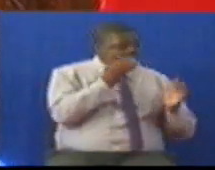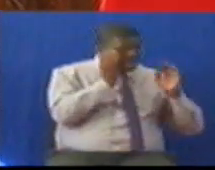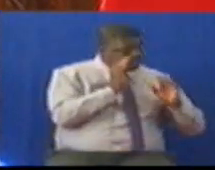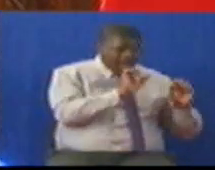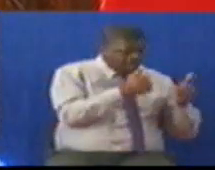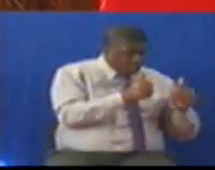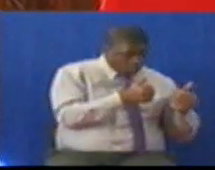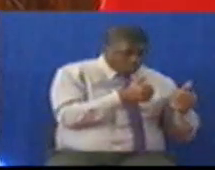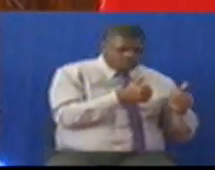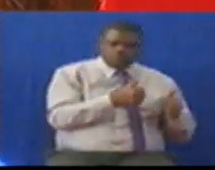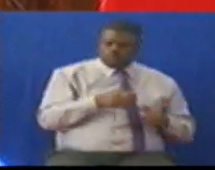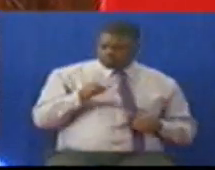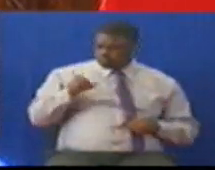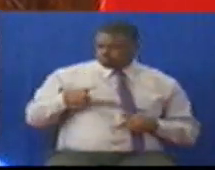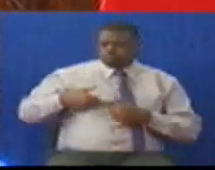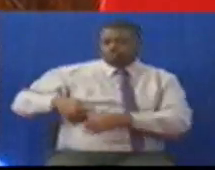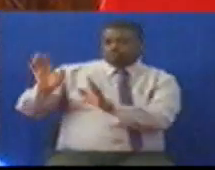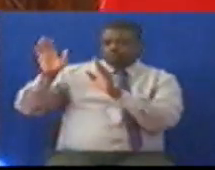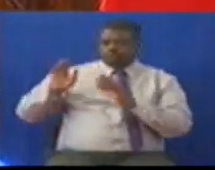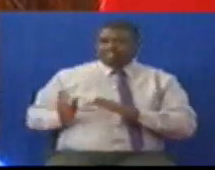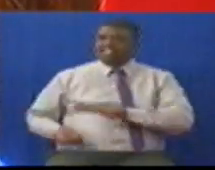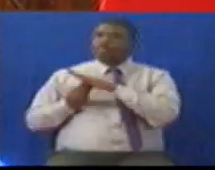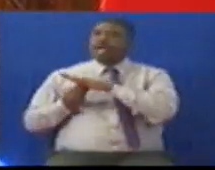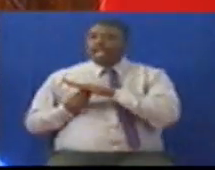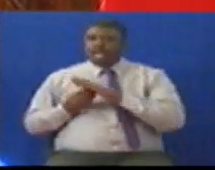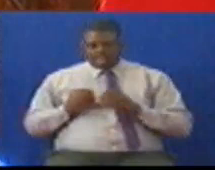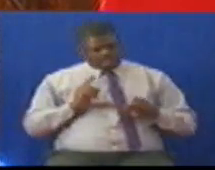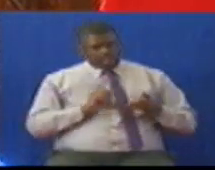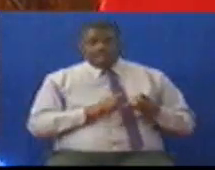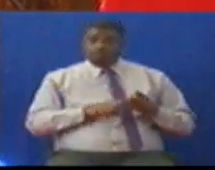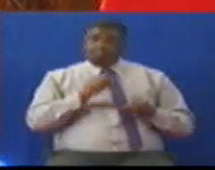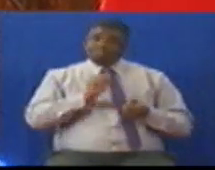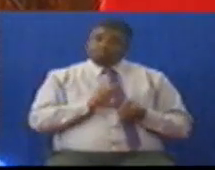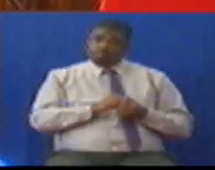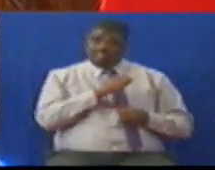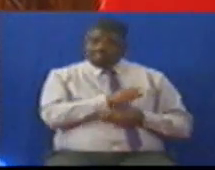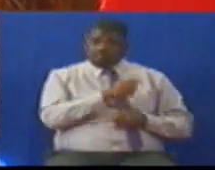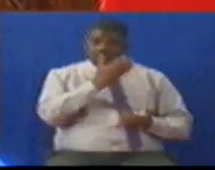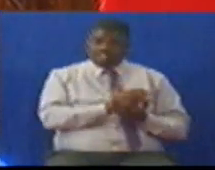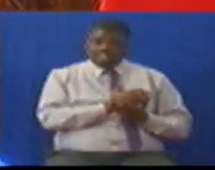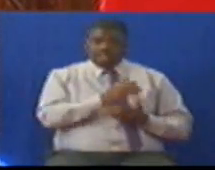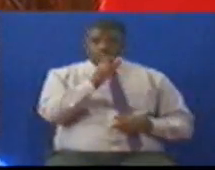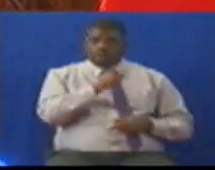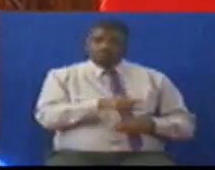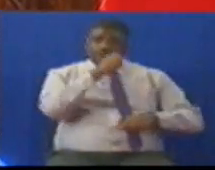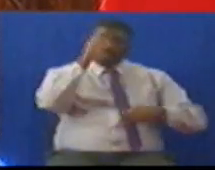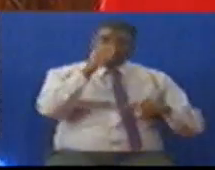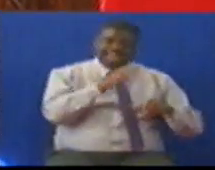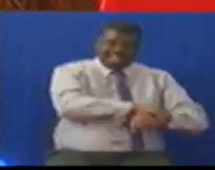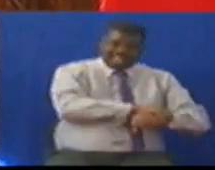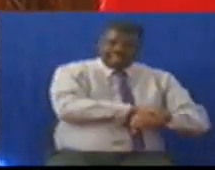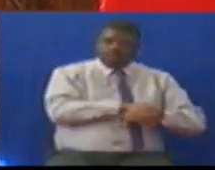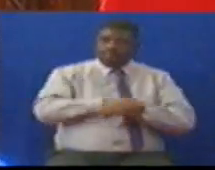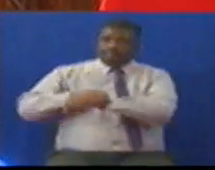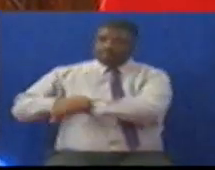dhamana. Tatu, vyombo vya ulinzi na usalama vihakikishe watuhumiwa wa makosa hayo wanapatikana na kupelekwa mahakamani baada ya upelelezi